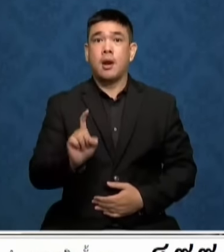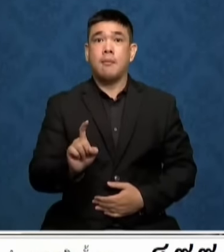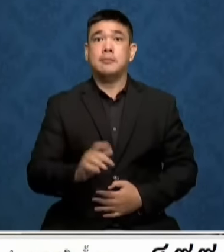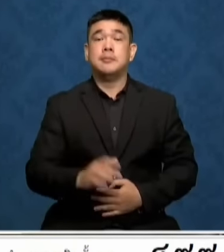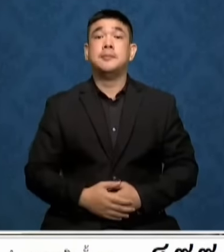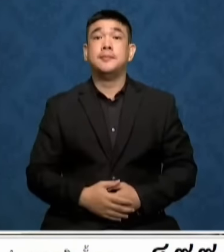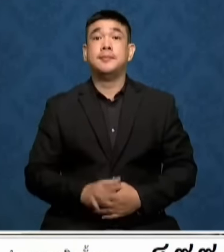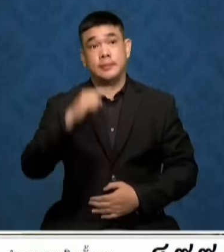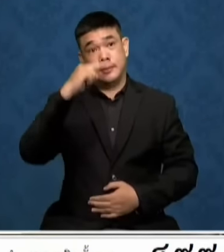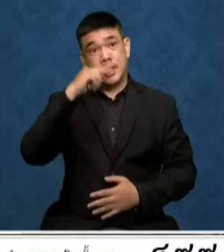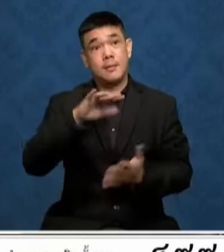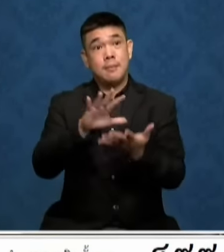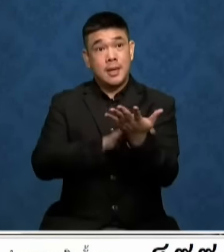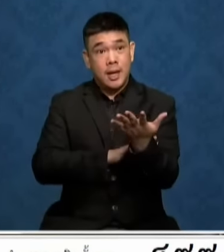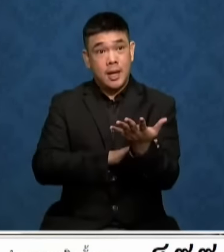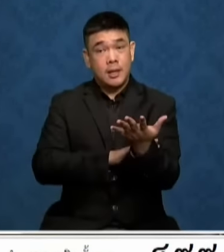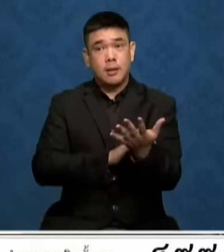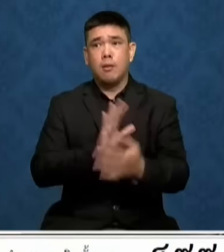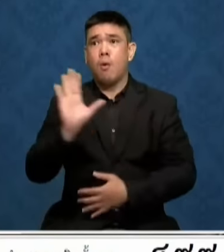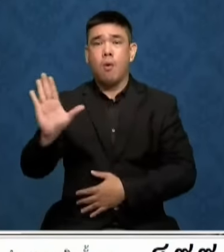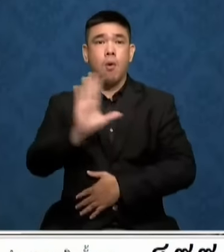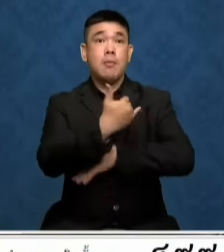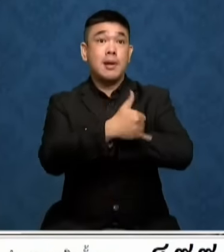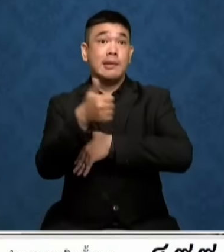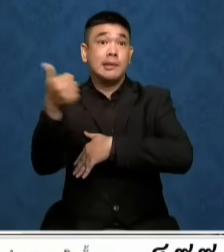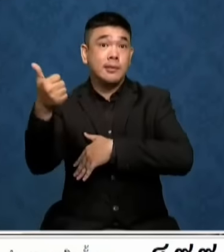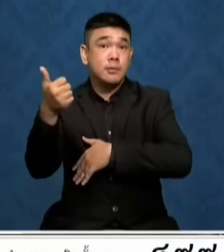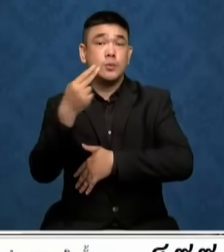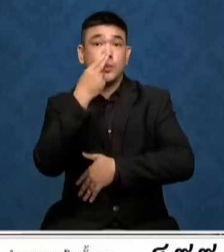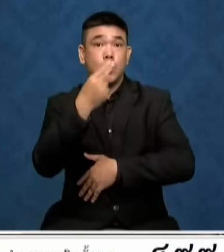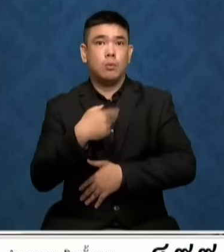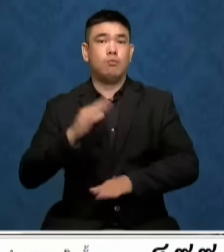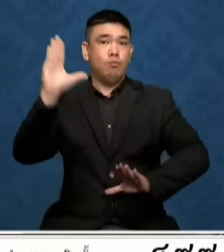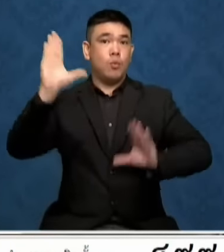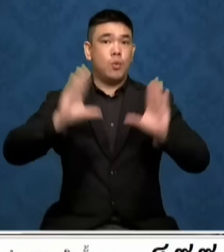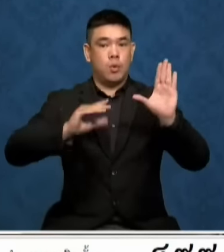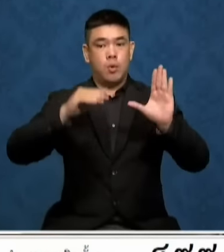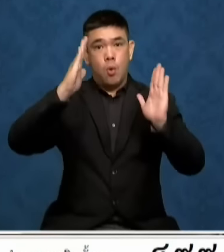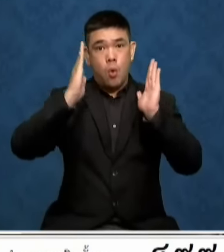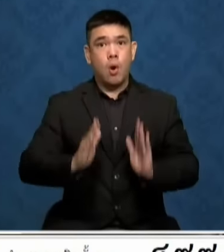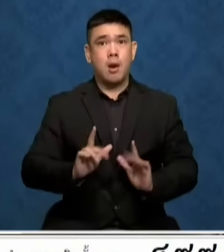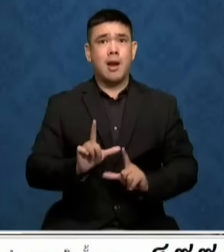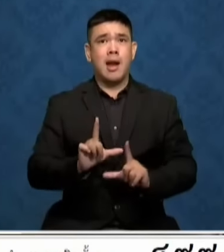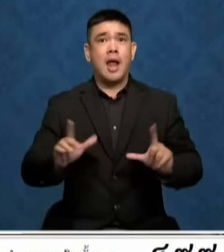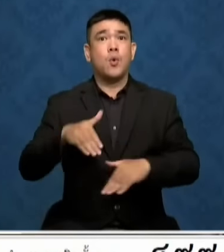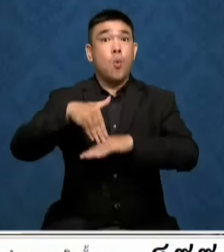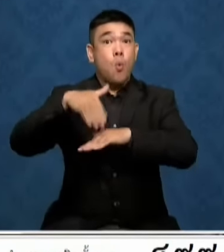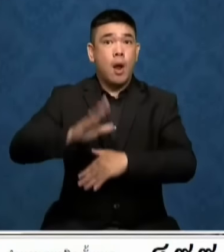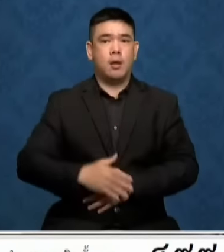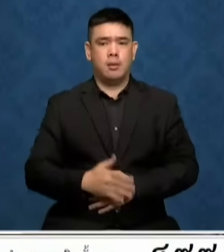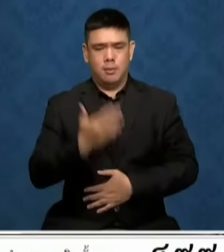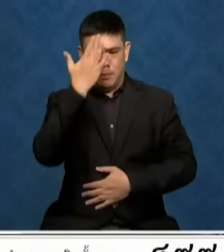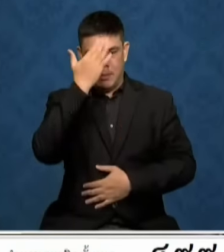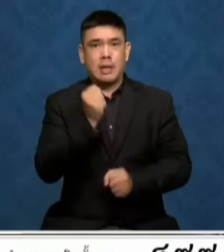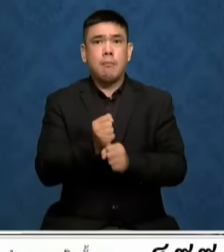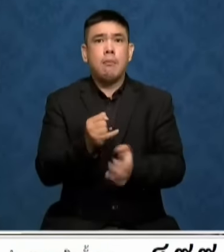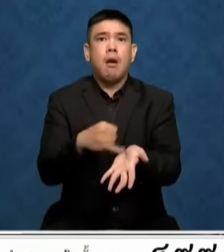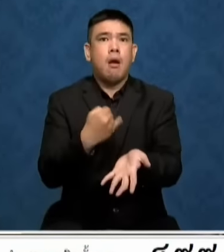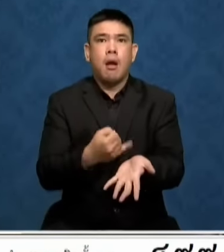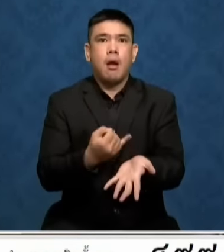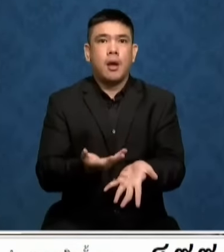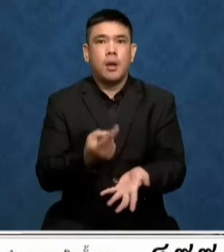ในประเทศที่การยุบพรรคการเมืองที่มาจากฉันทามติของคนเป็นล้านล้านเสียงทำไมทำได้โดยง่าย